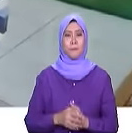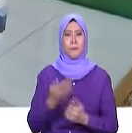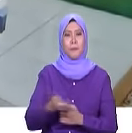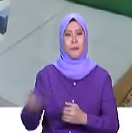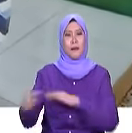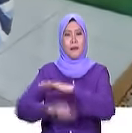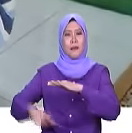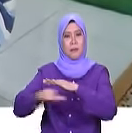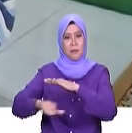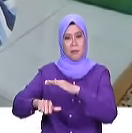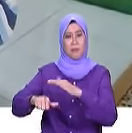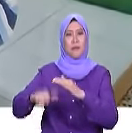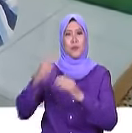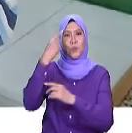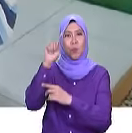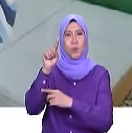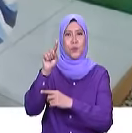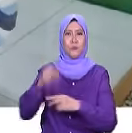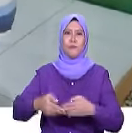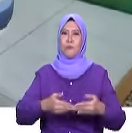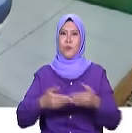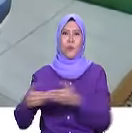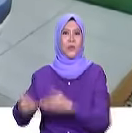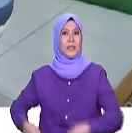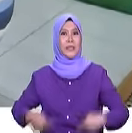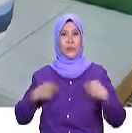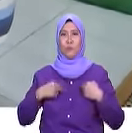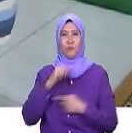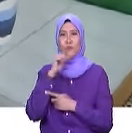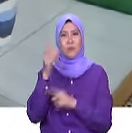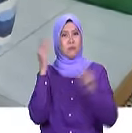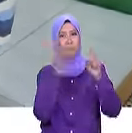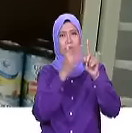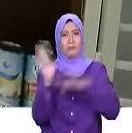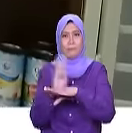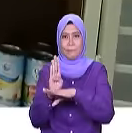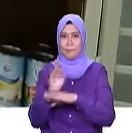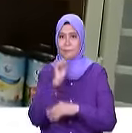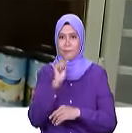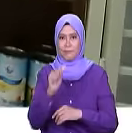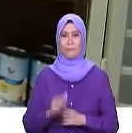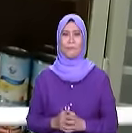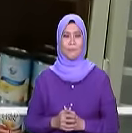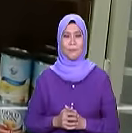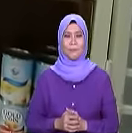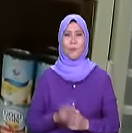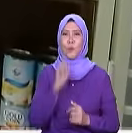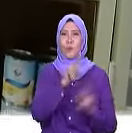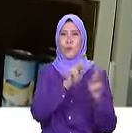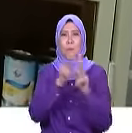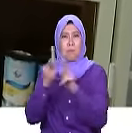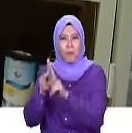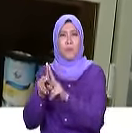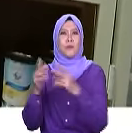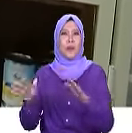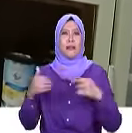dari gerobok rezeki tersebut hanya untuk kelangsungan hidup, bukan untuk tujuan berniaga. Masjid kampung kita ni dah lama ada. Cuma